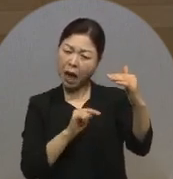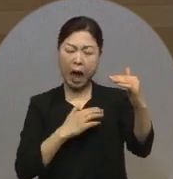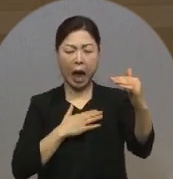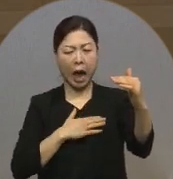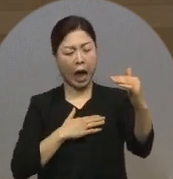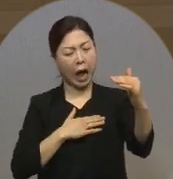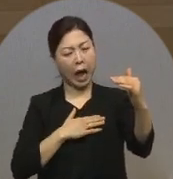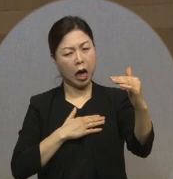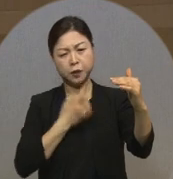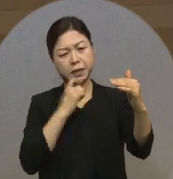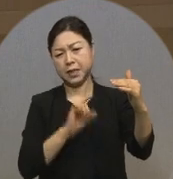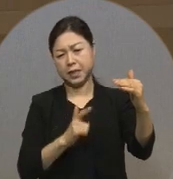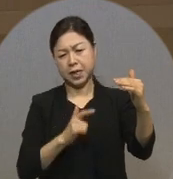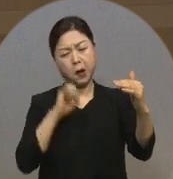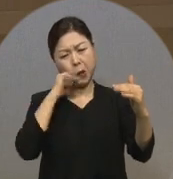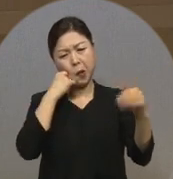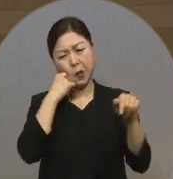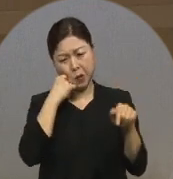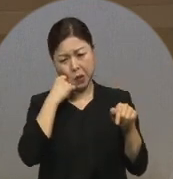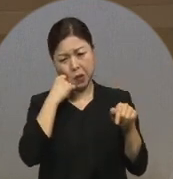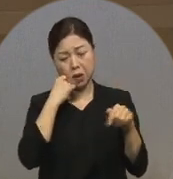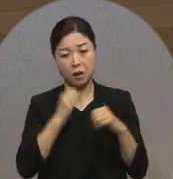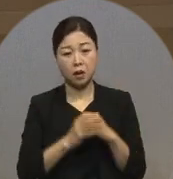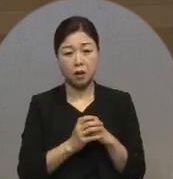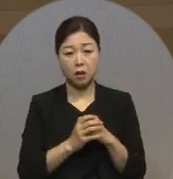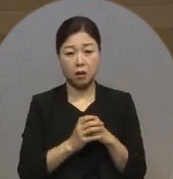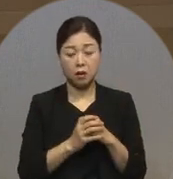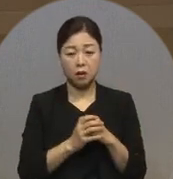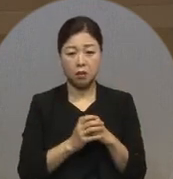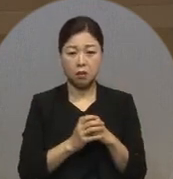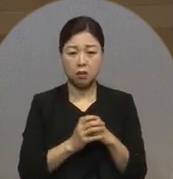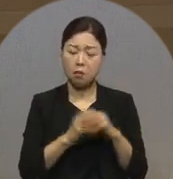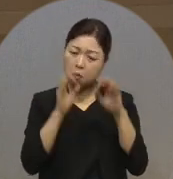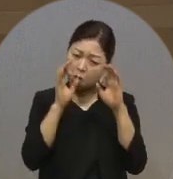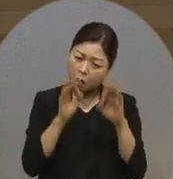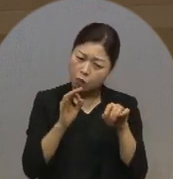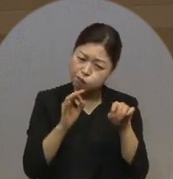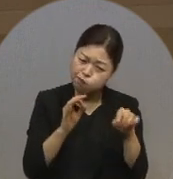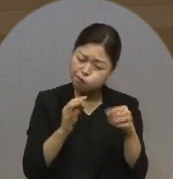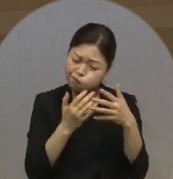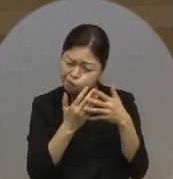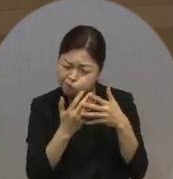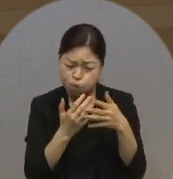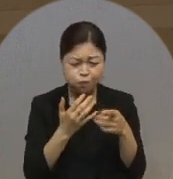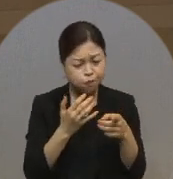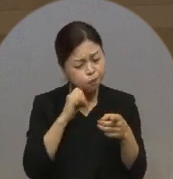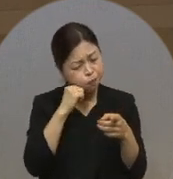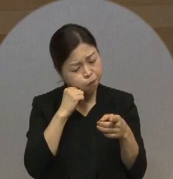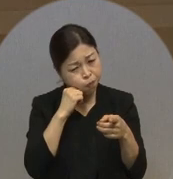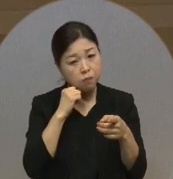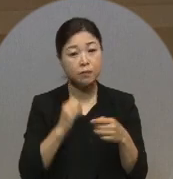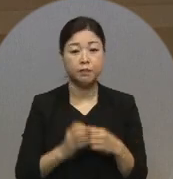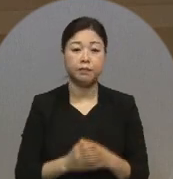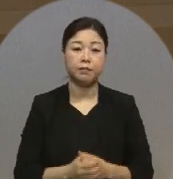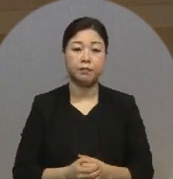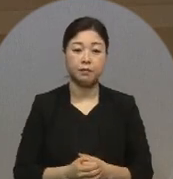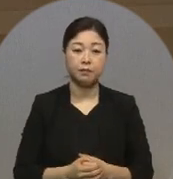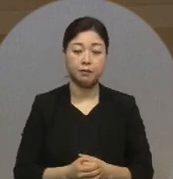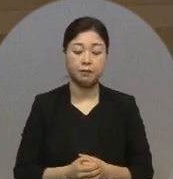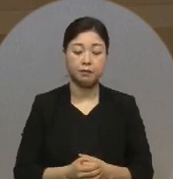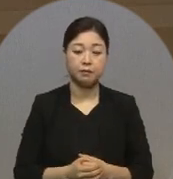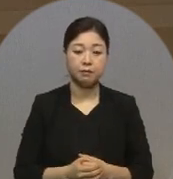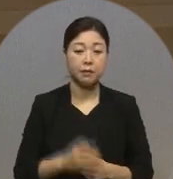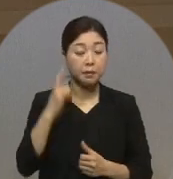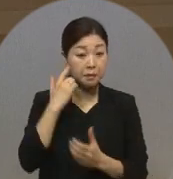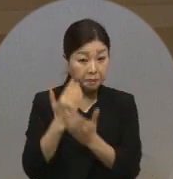너무 어렵고 그거 보기가 좀 안 좋아가지고 우리나라도